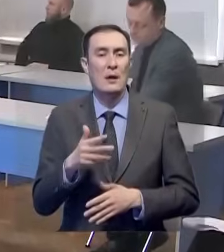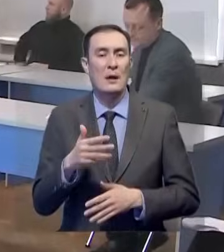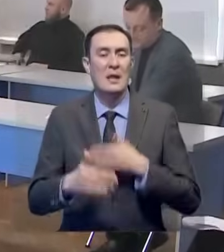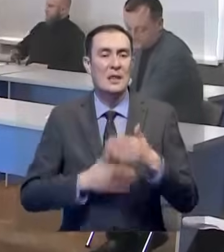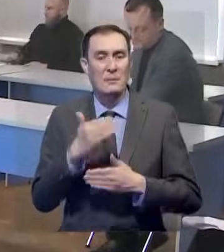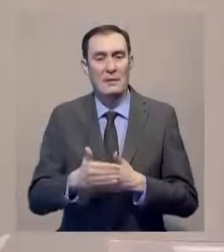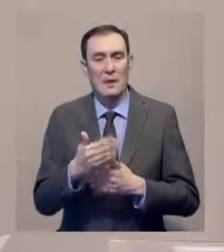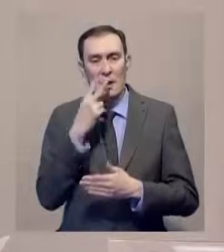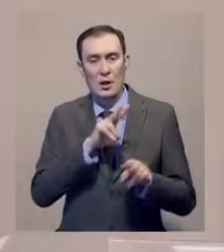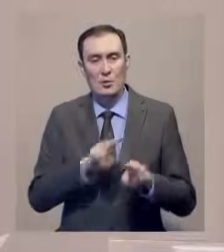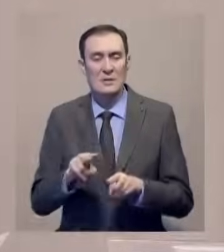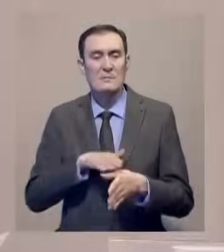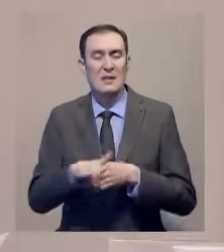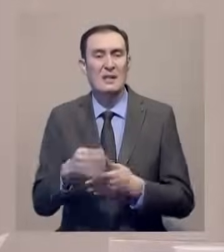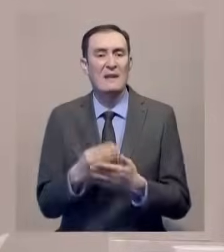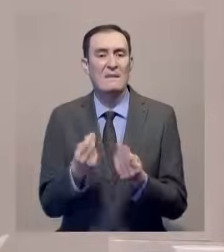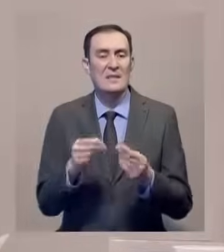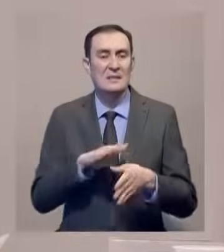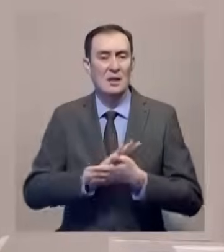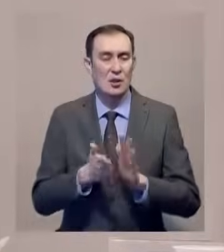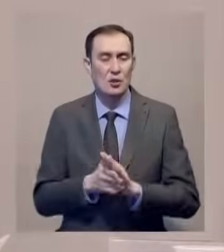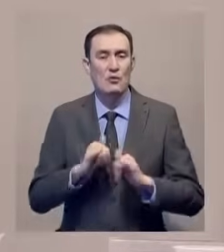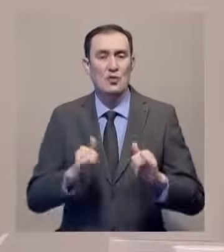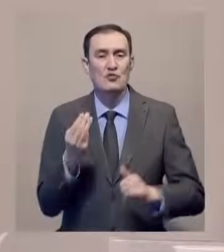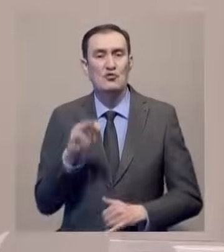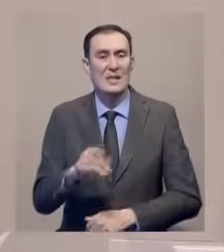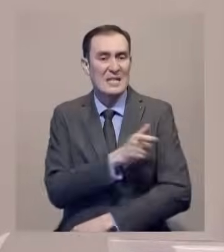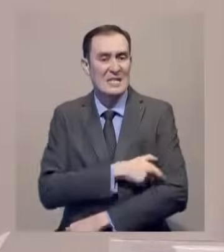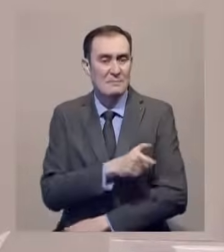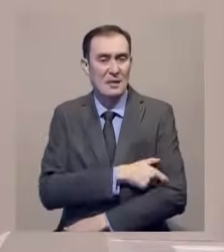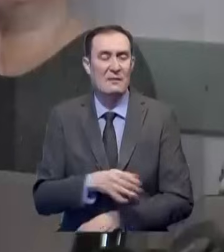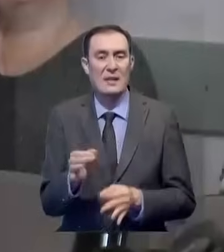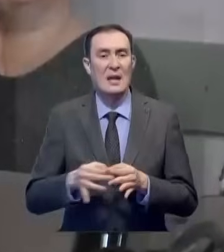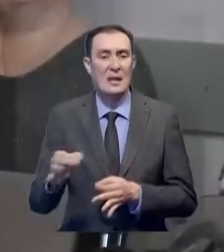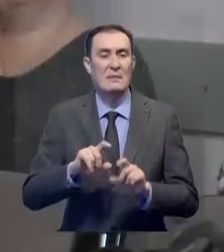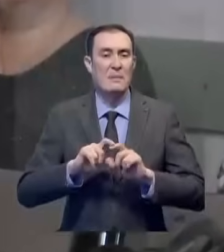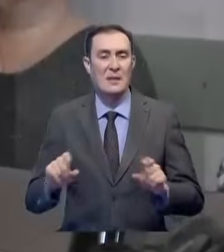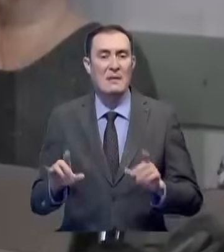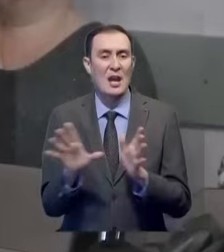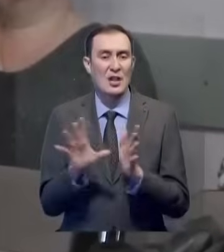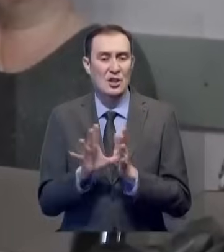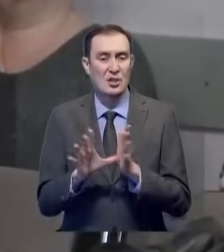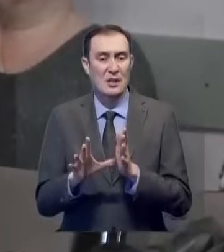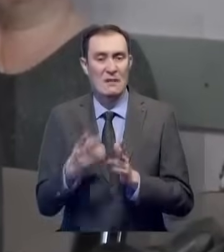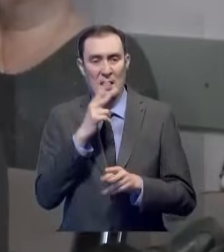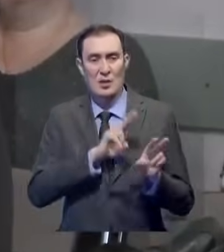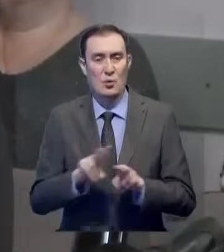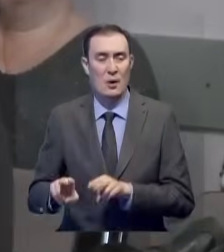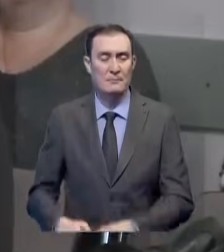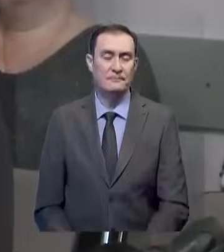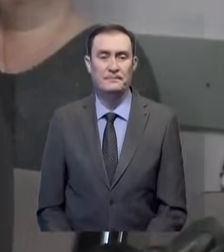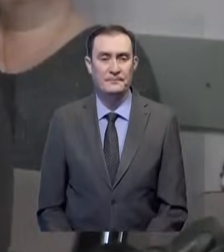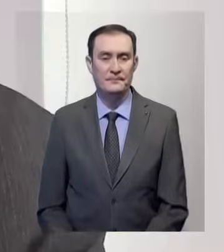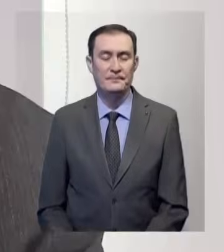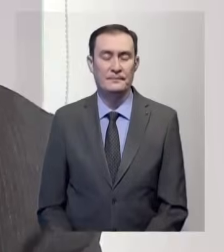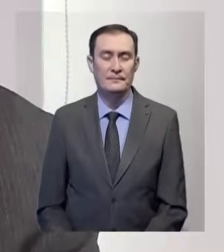за исполнением инвестсоглашений. Увеличен штат инспекторов региональных департаментов энергетического надзора.